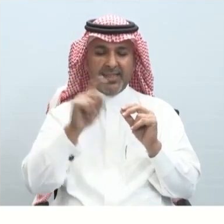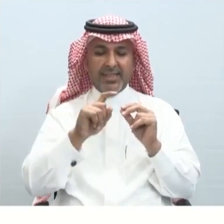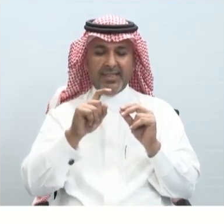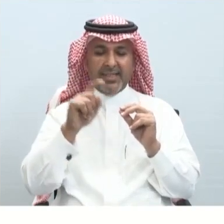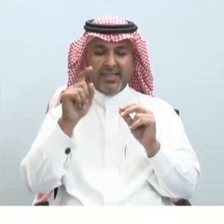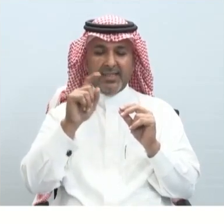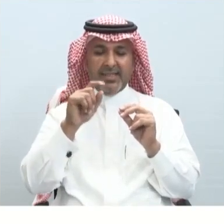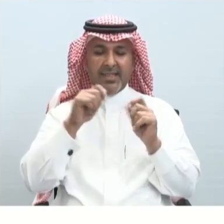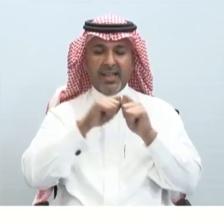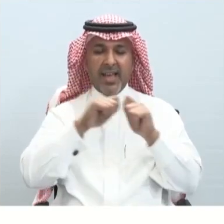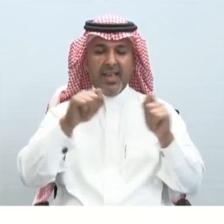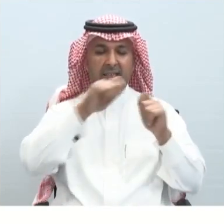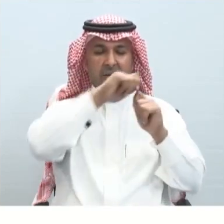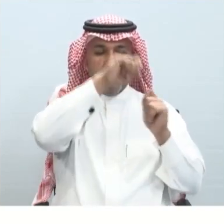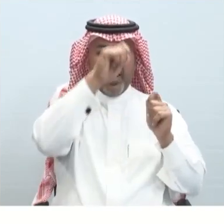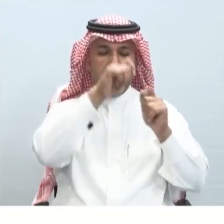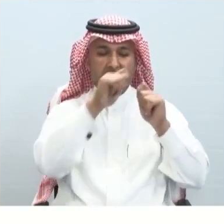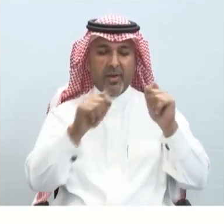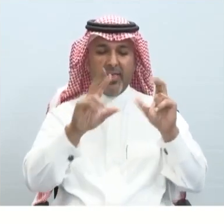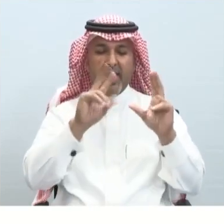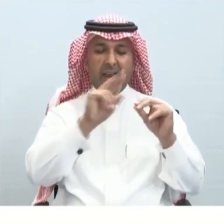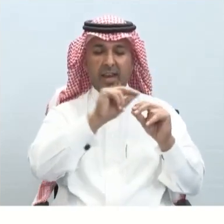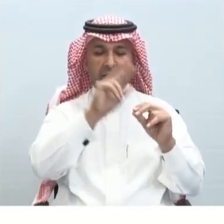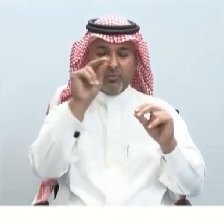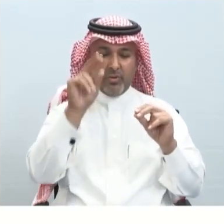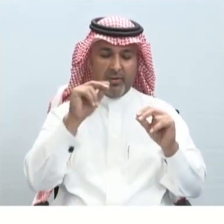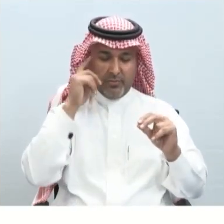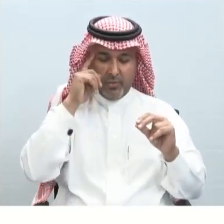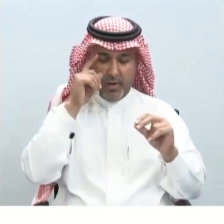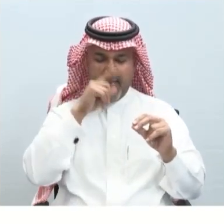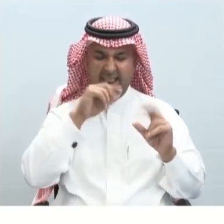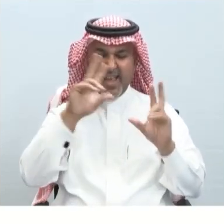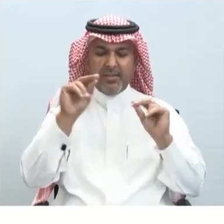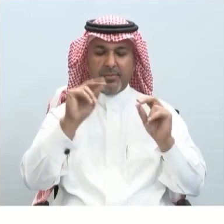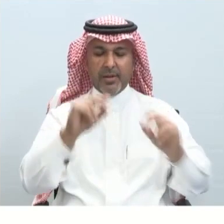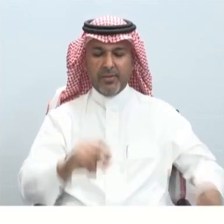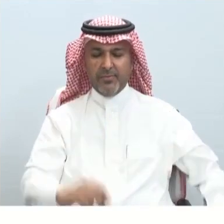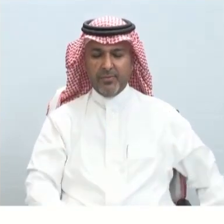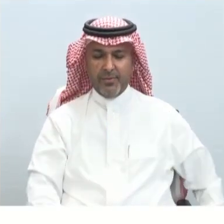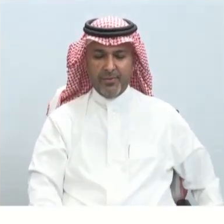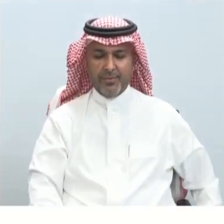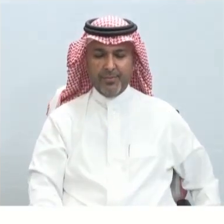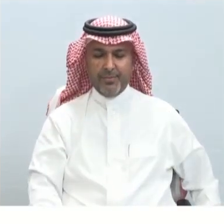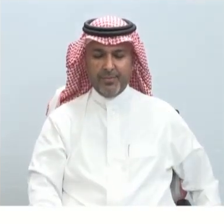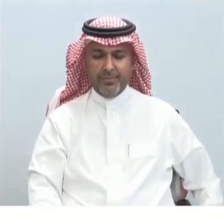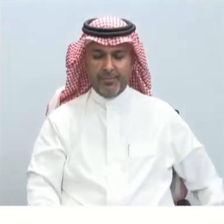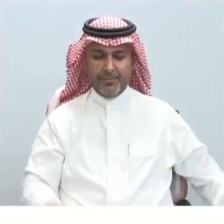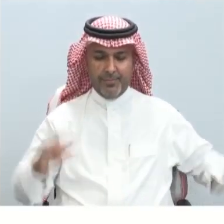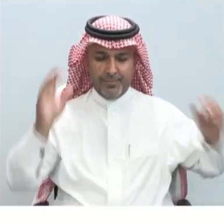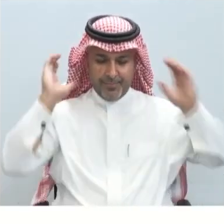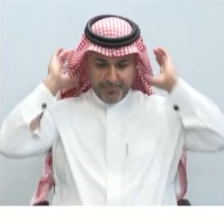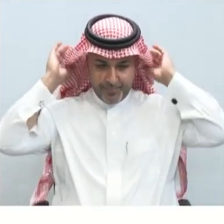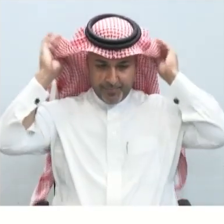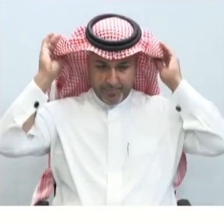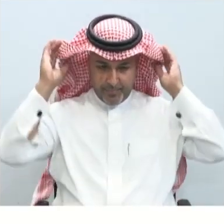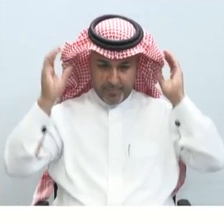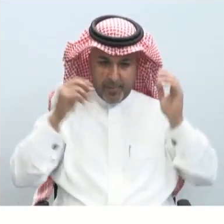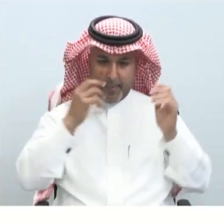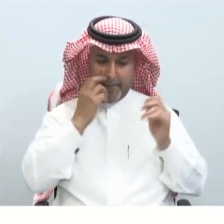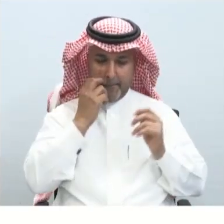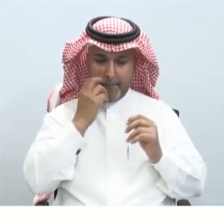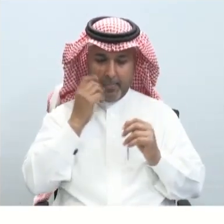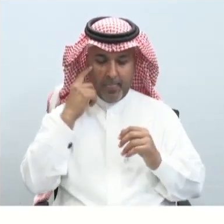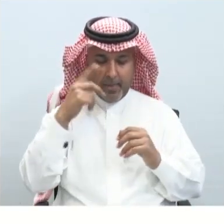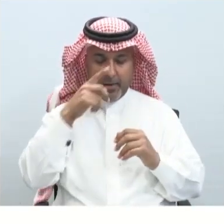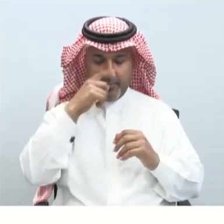متطابقه واحنا نعرف انه خصائص متوازي الاضلاع ان كل ضلعين متقابلين متطابقين وبالتالي